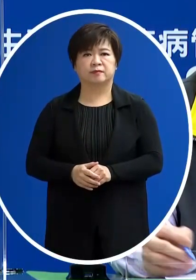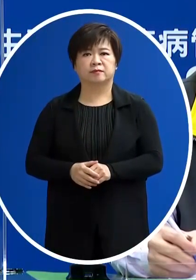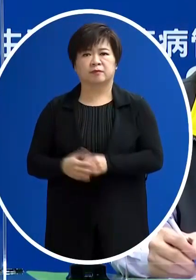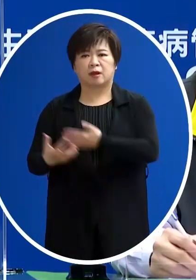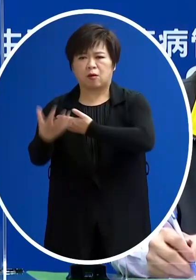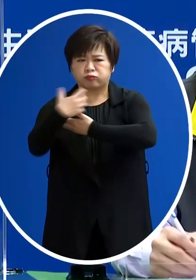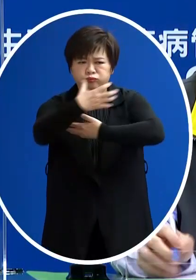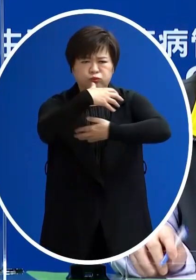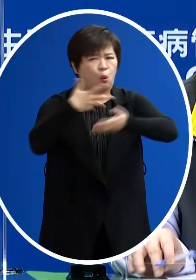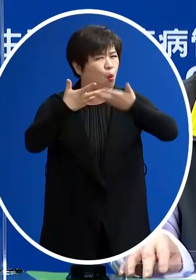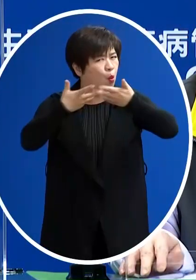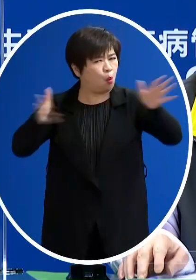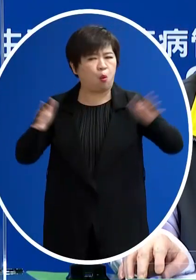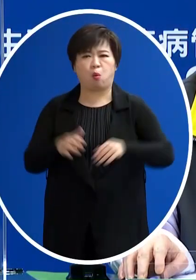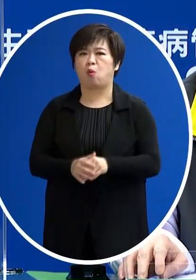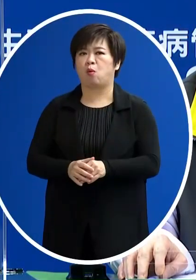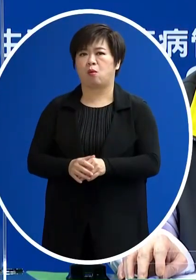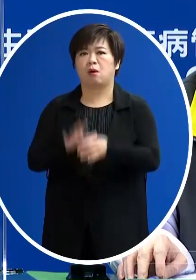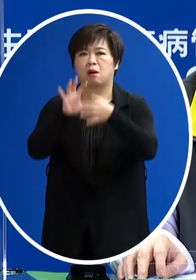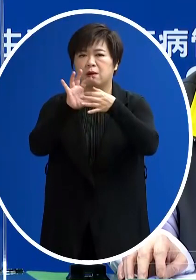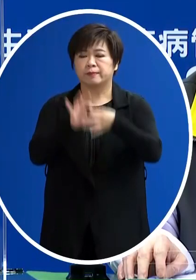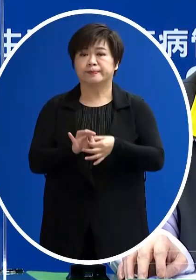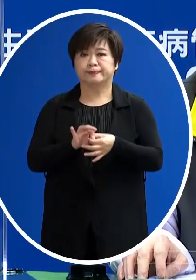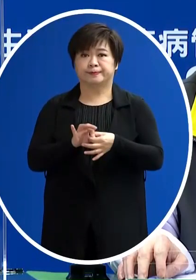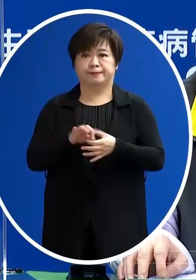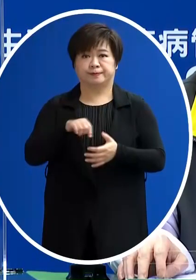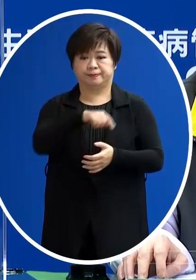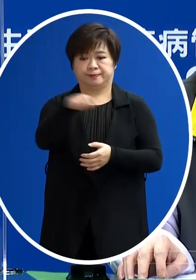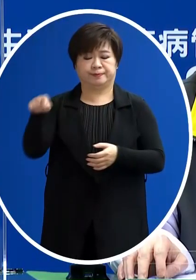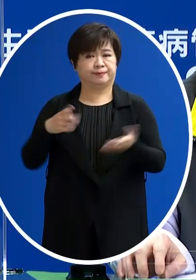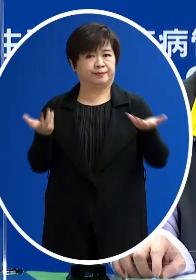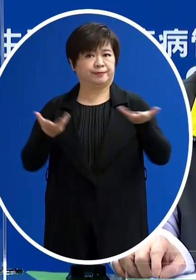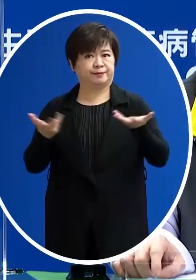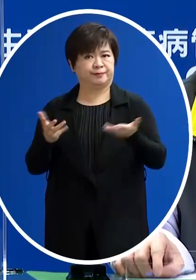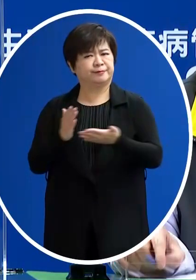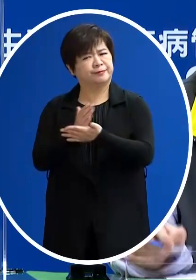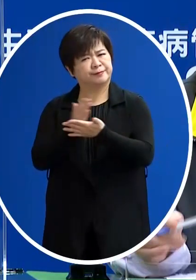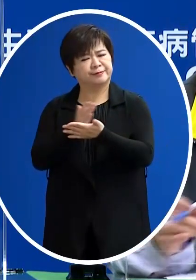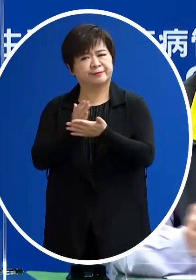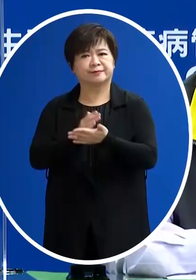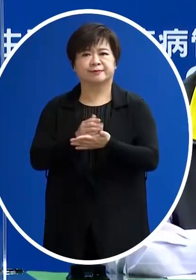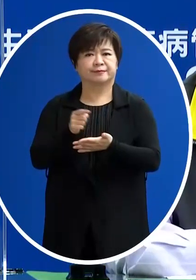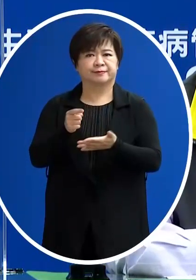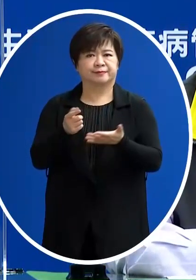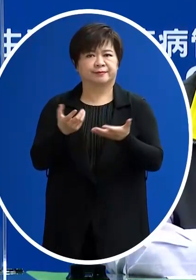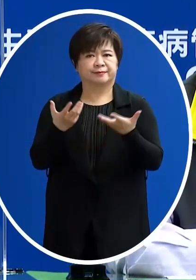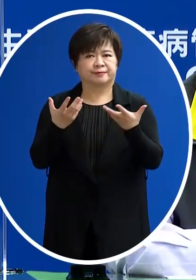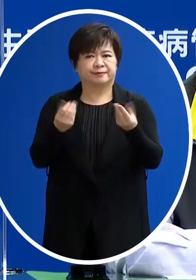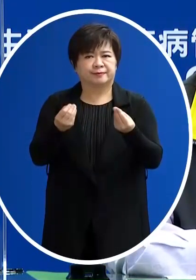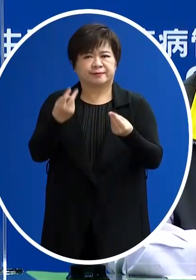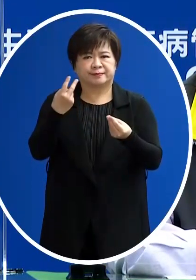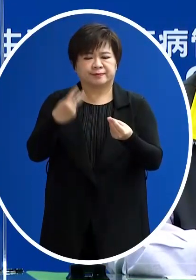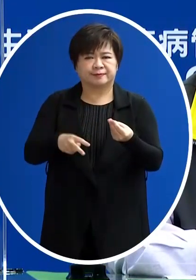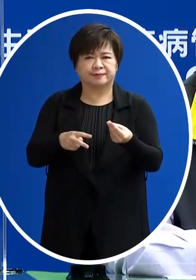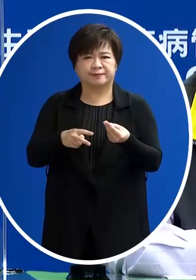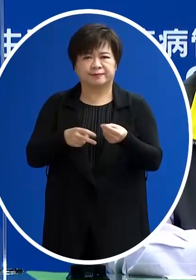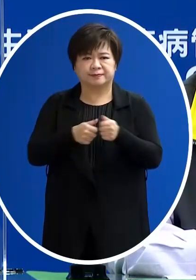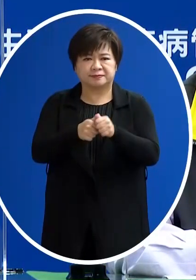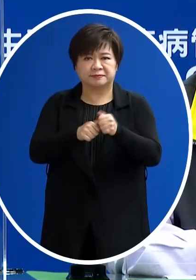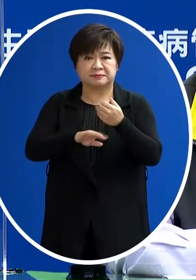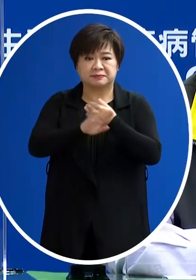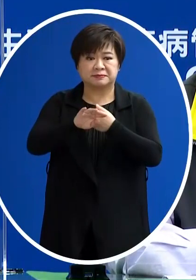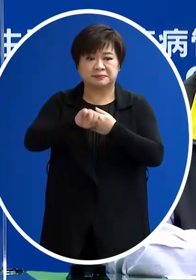广，所以整体案件看起来并没有在往这个没有框列的